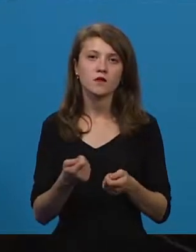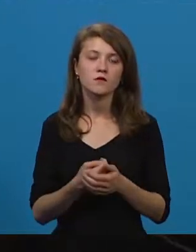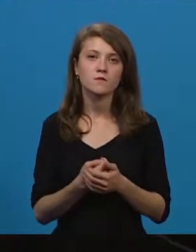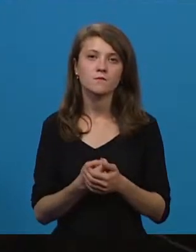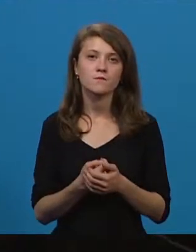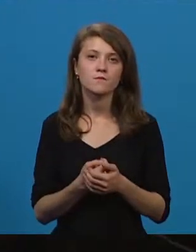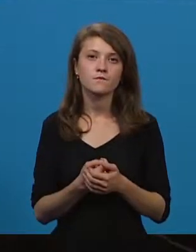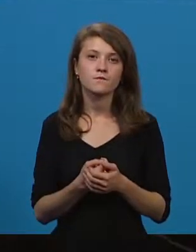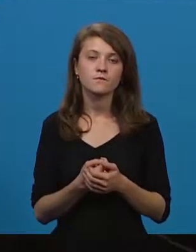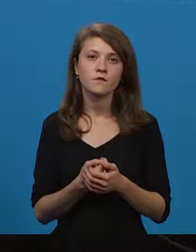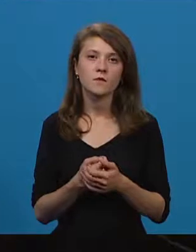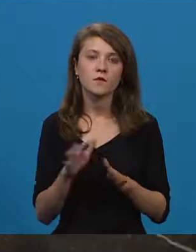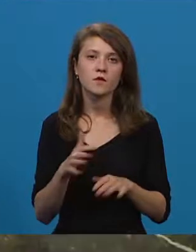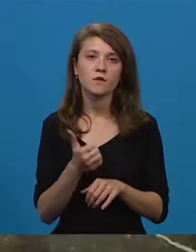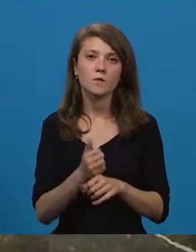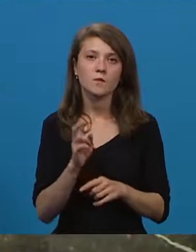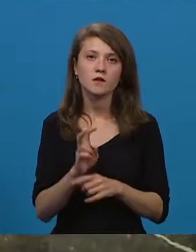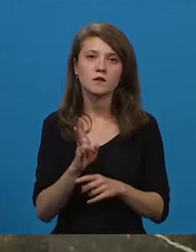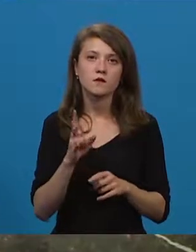міського голови прийшли на